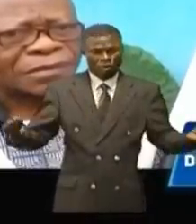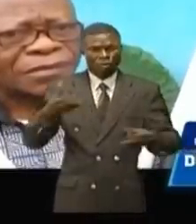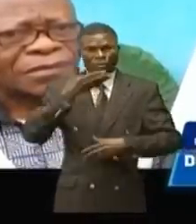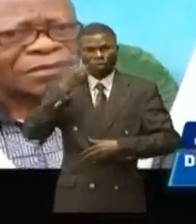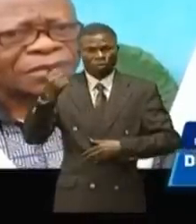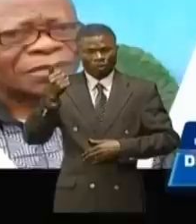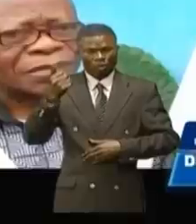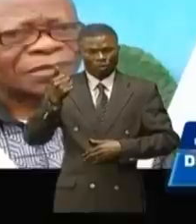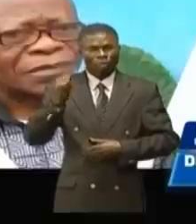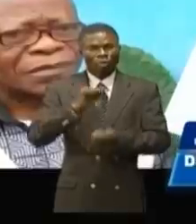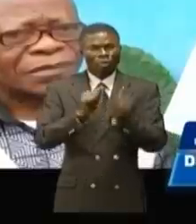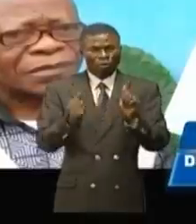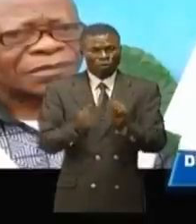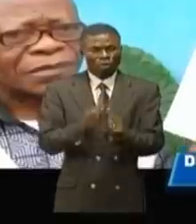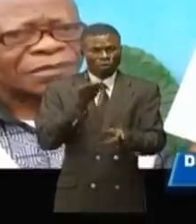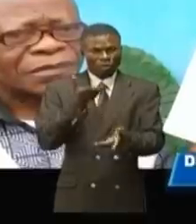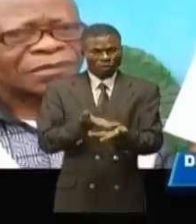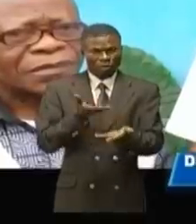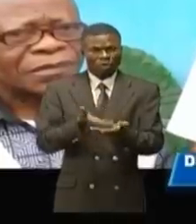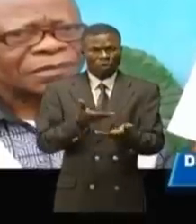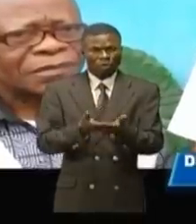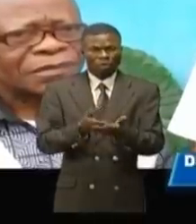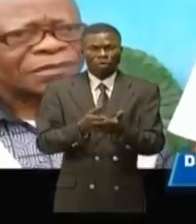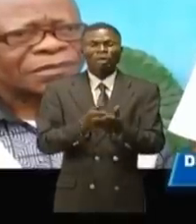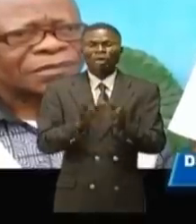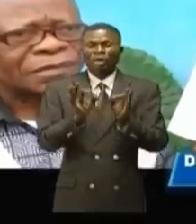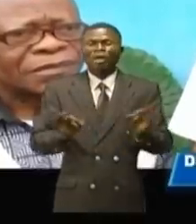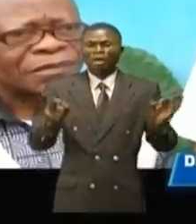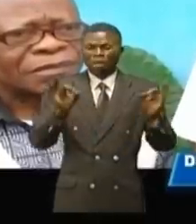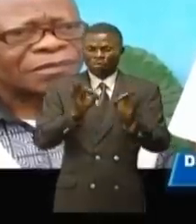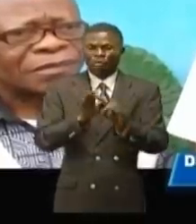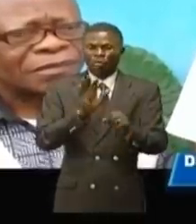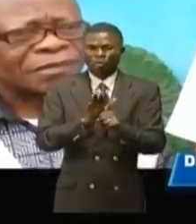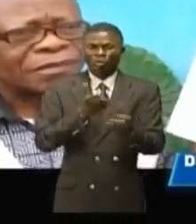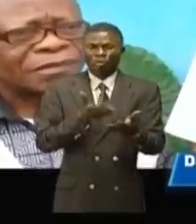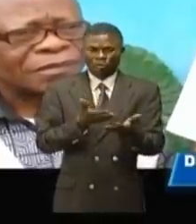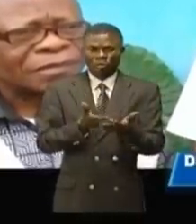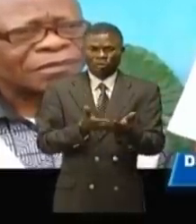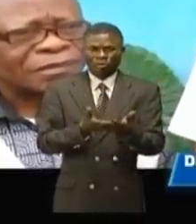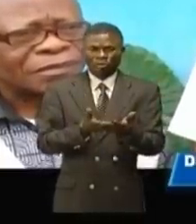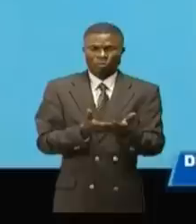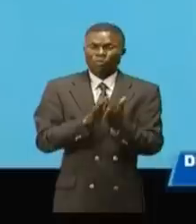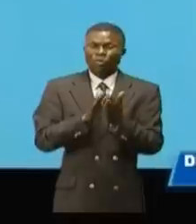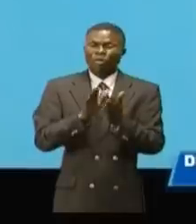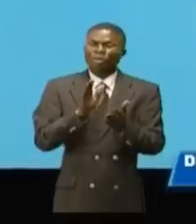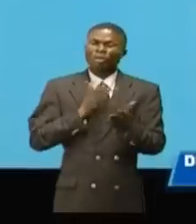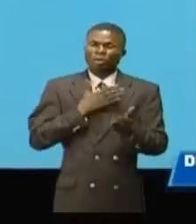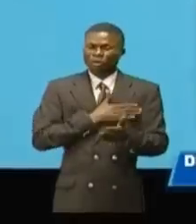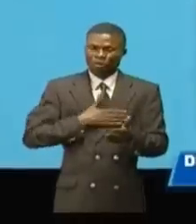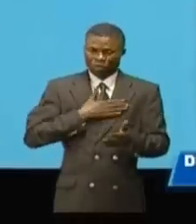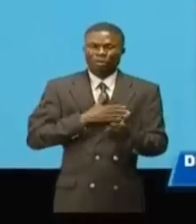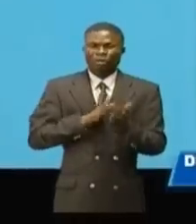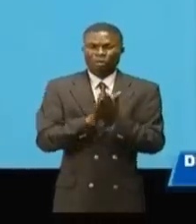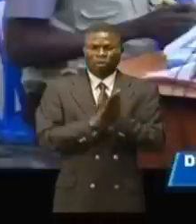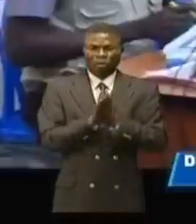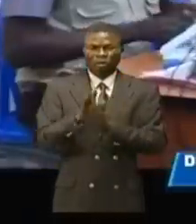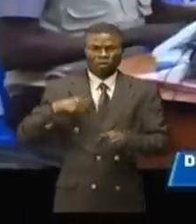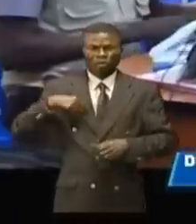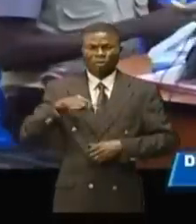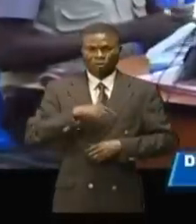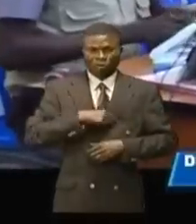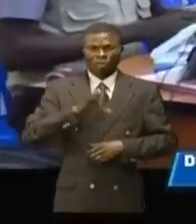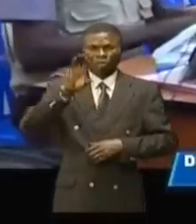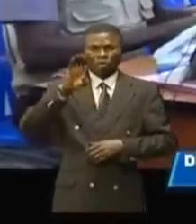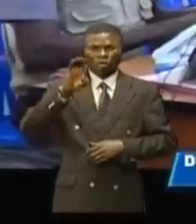que c'est un processus très inclusif. Donc, ils peuvent compter sur nous. La Commission électorale nationale